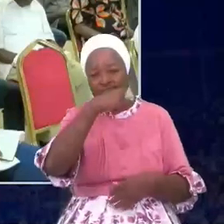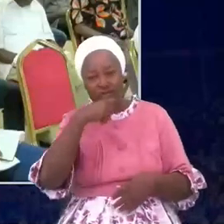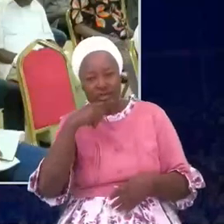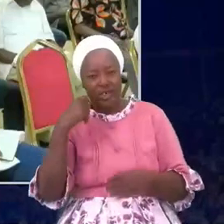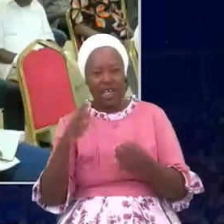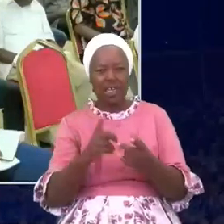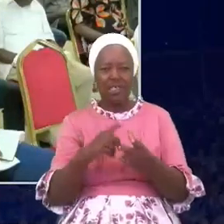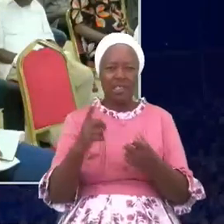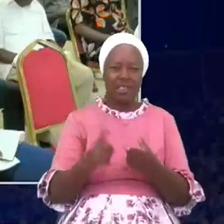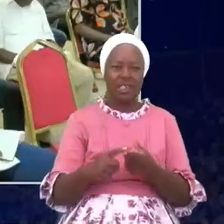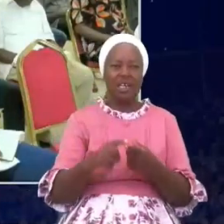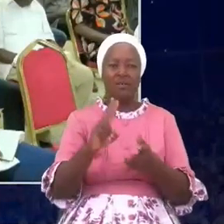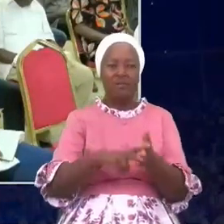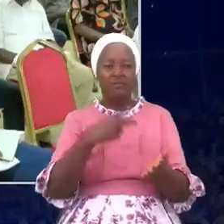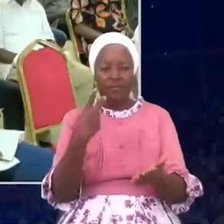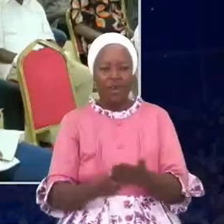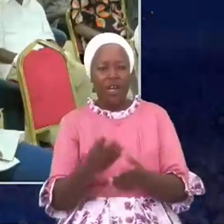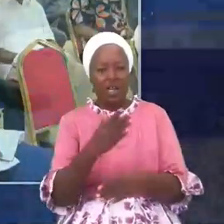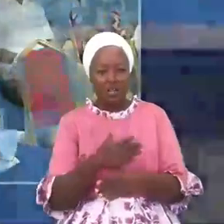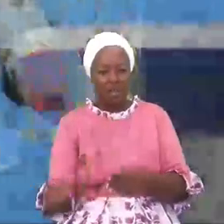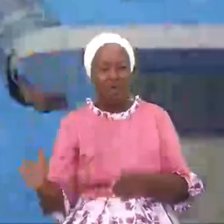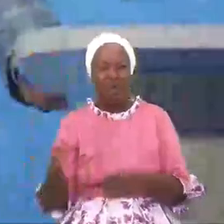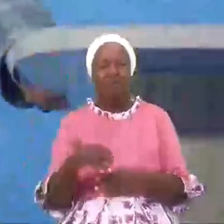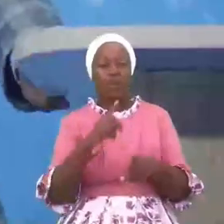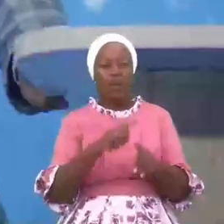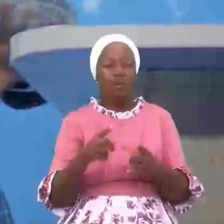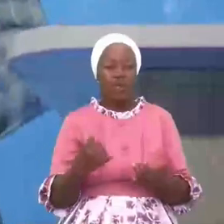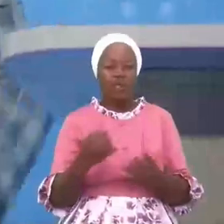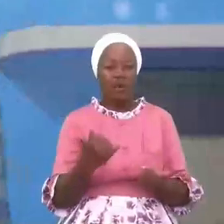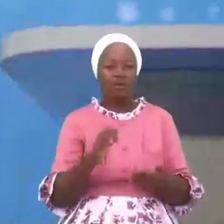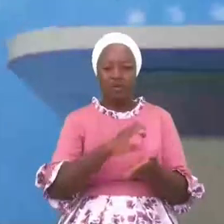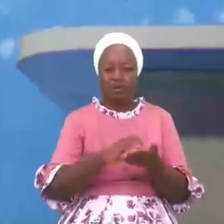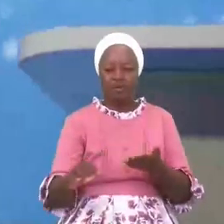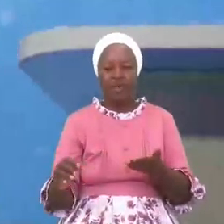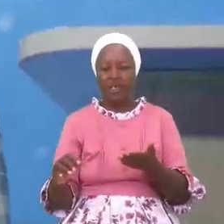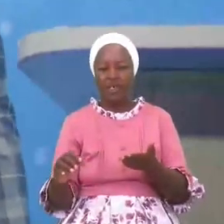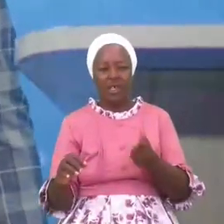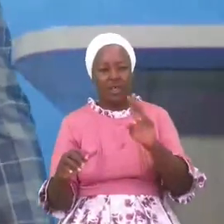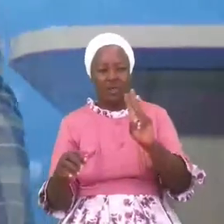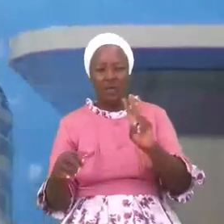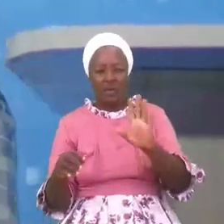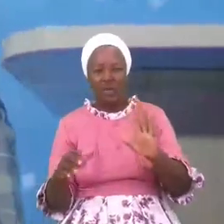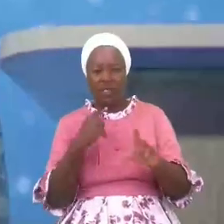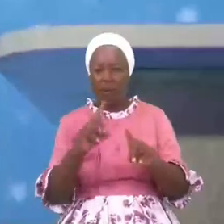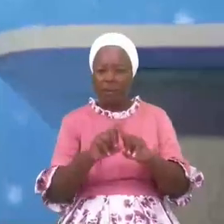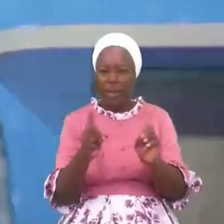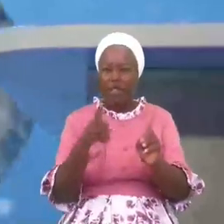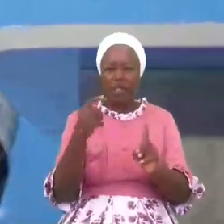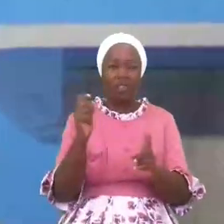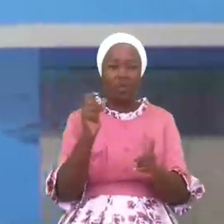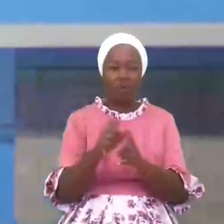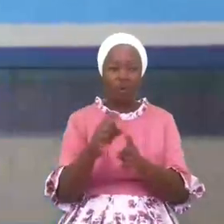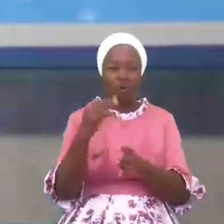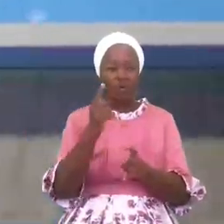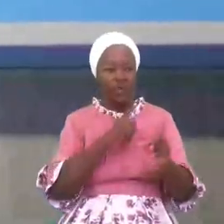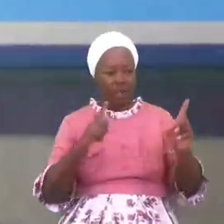Mais, la fleur tombe. Verset 25, il dit, mais, la parole du Seigneur